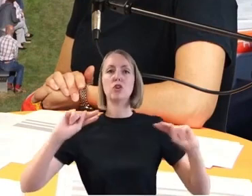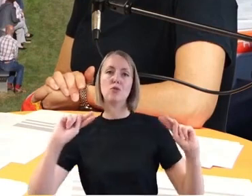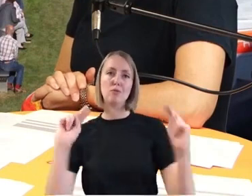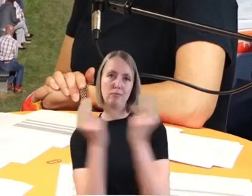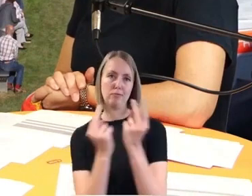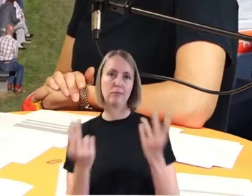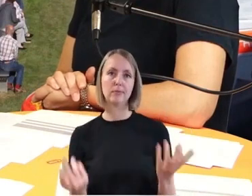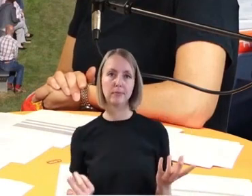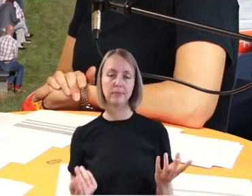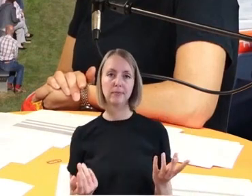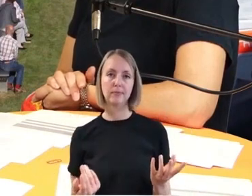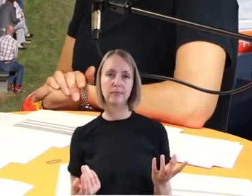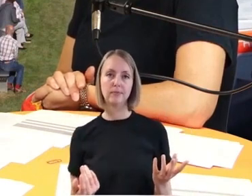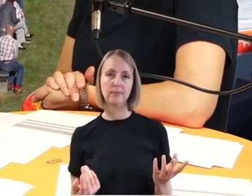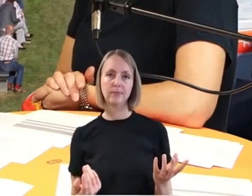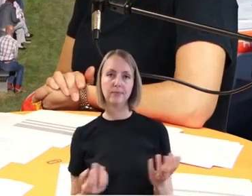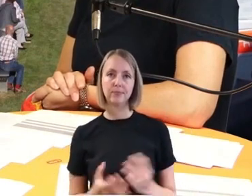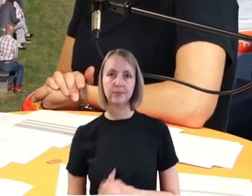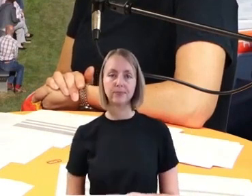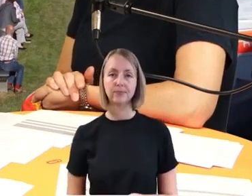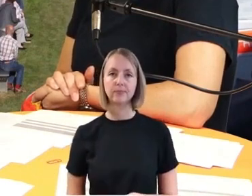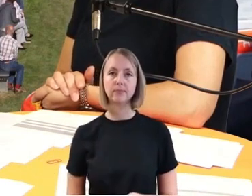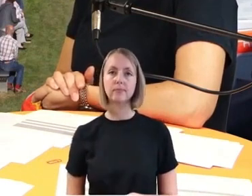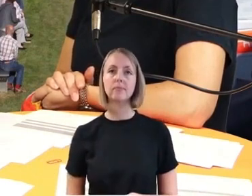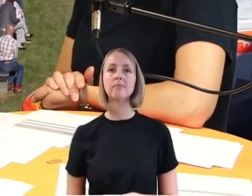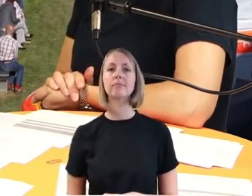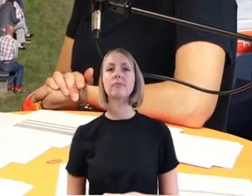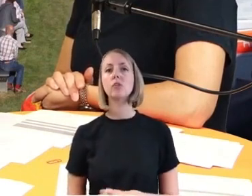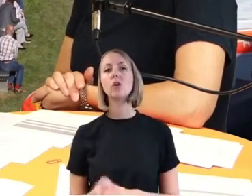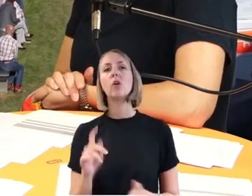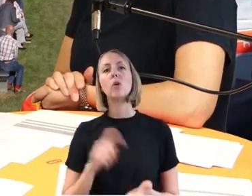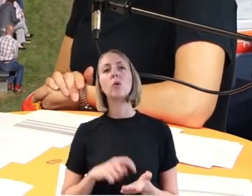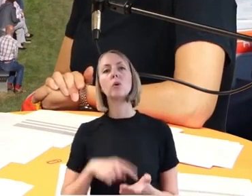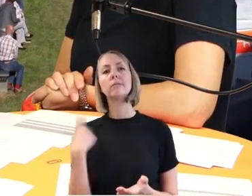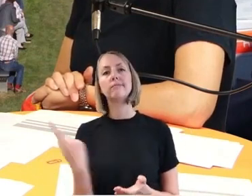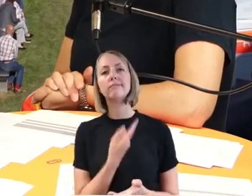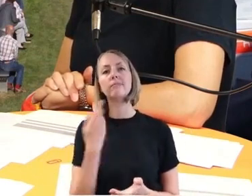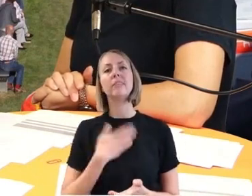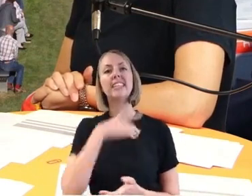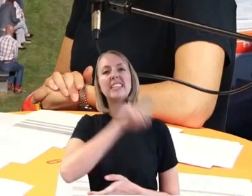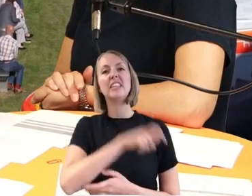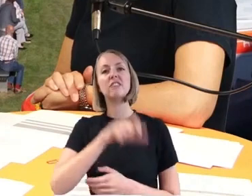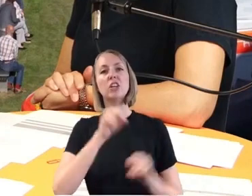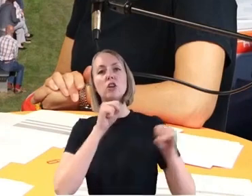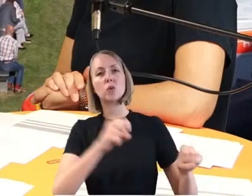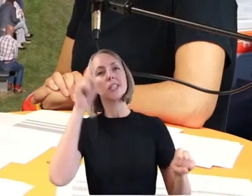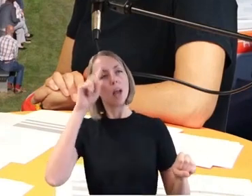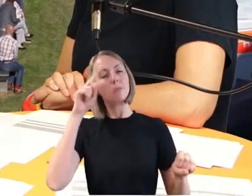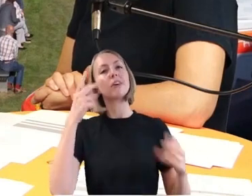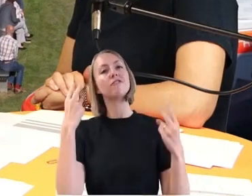und Einsatzplanung interessiert, weil wir diese für unseren Zivilschutz